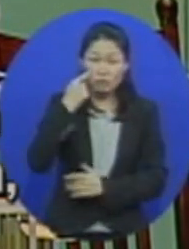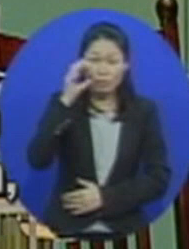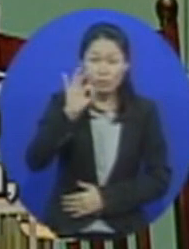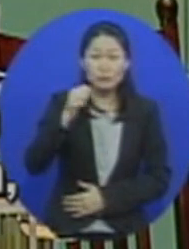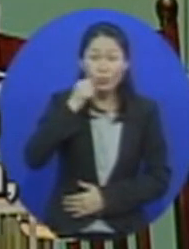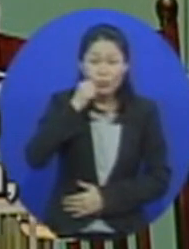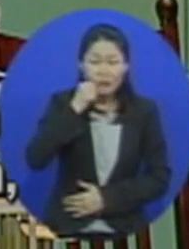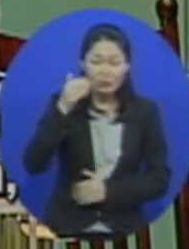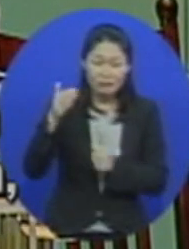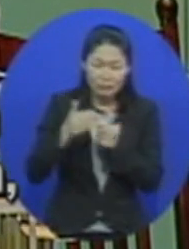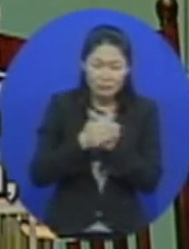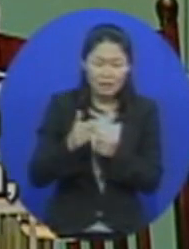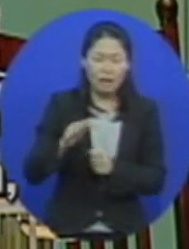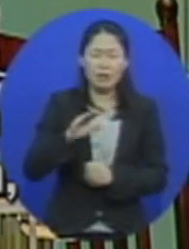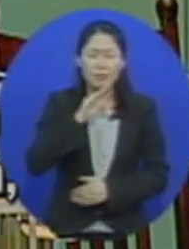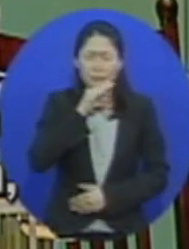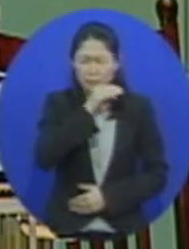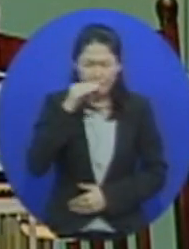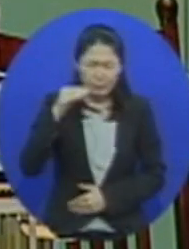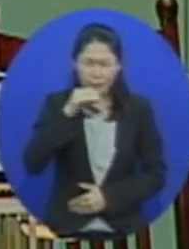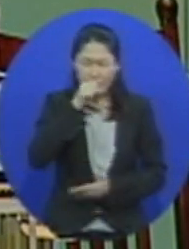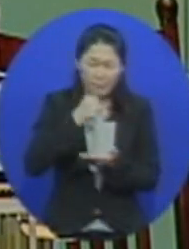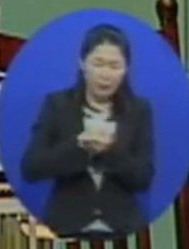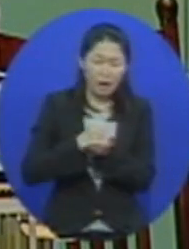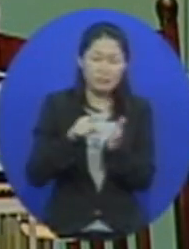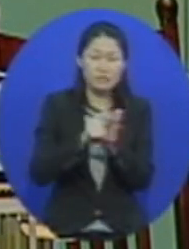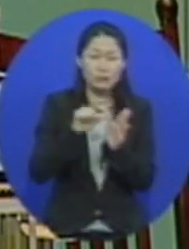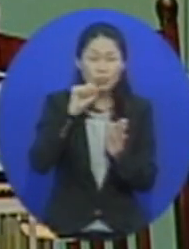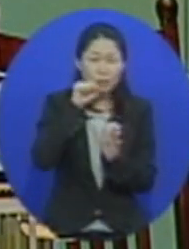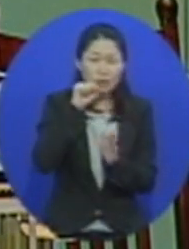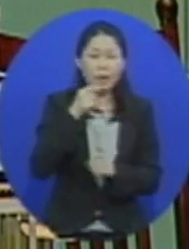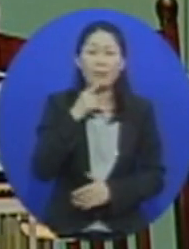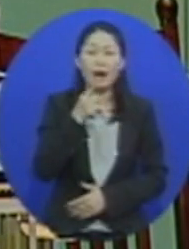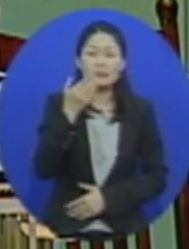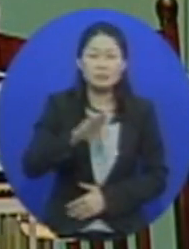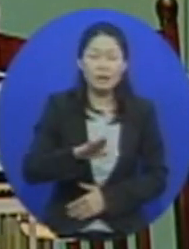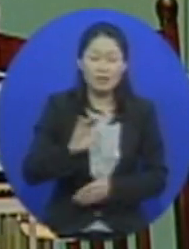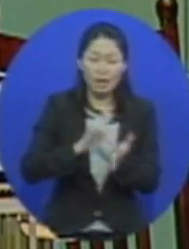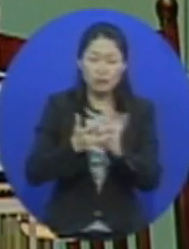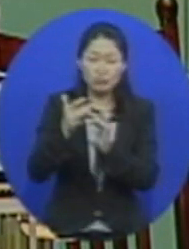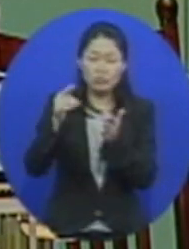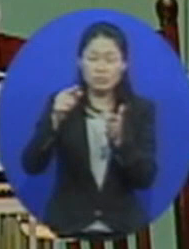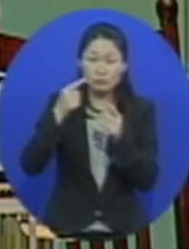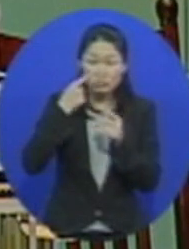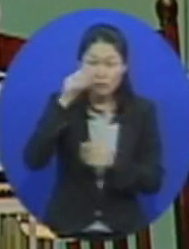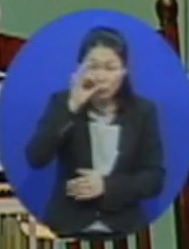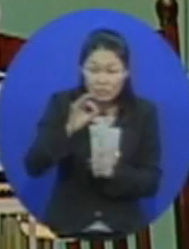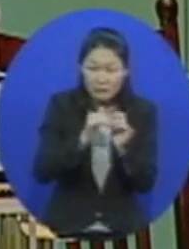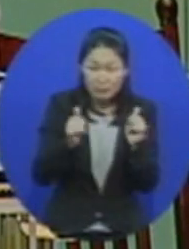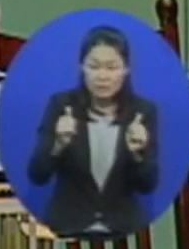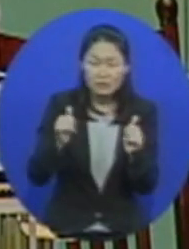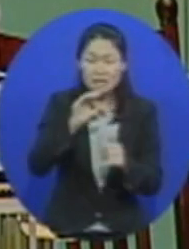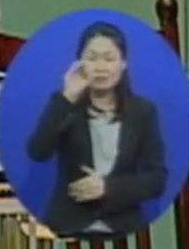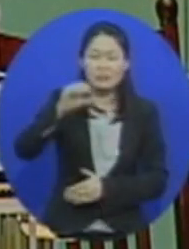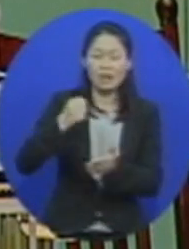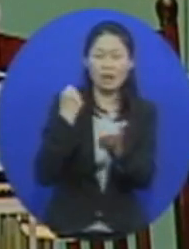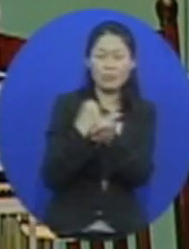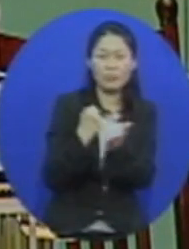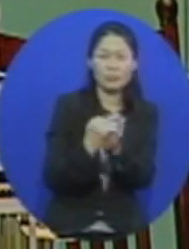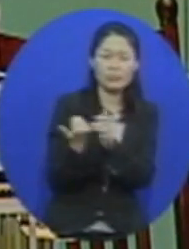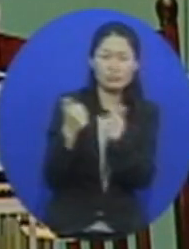못해서 제대로 믿지 못하겠다고 하지만 예수님을 눈으로 본 사람들이 예수님을 십자가에 못 박아 주겠어요